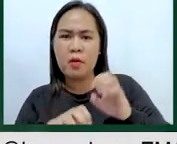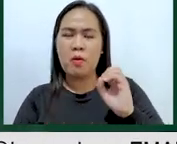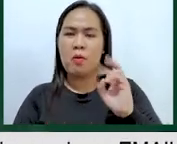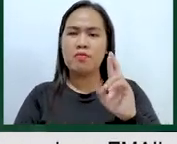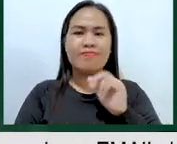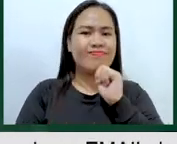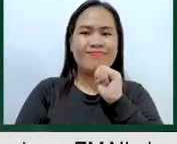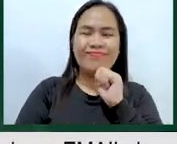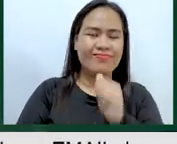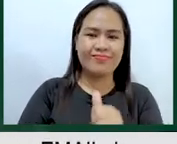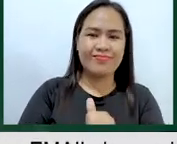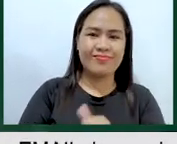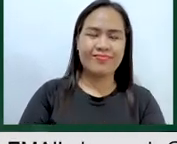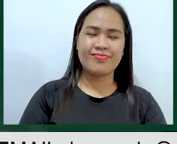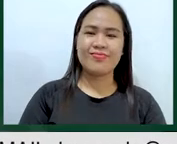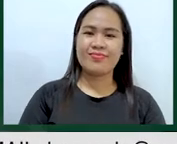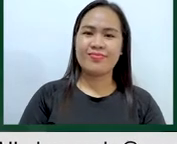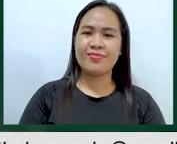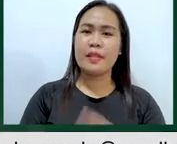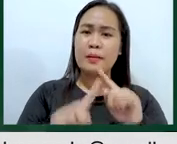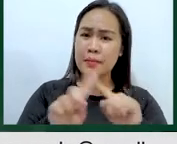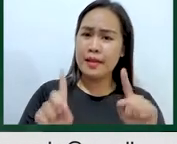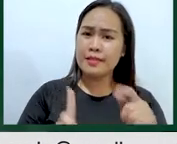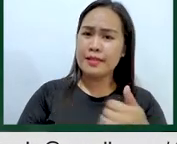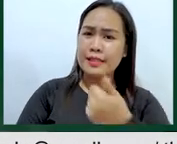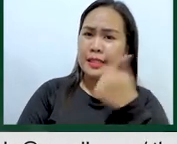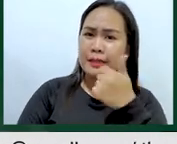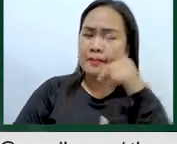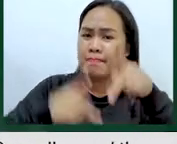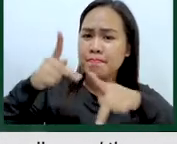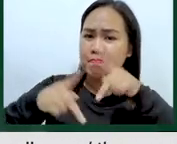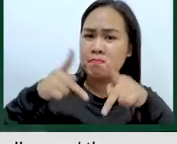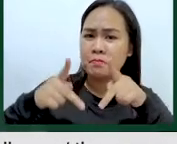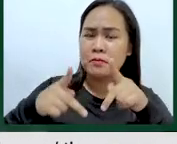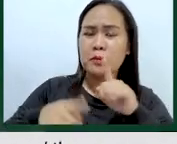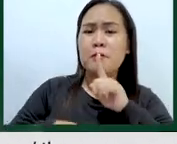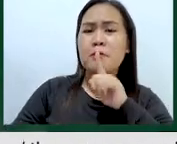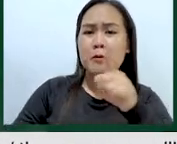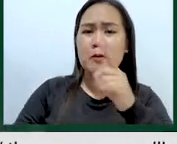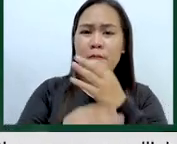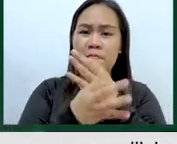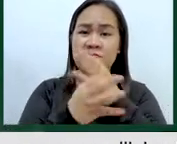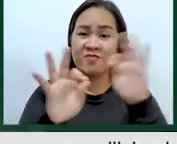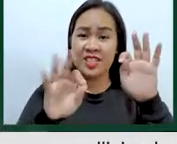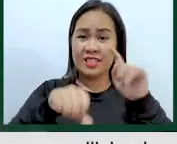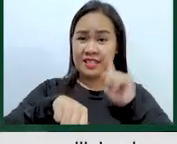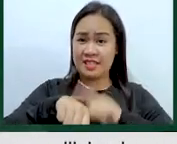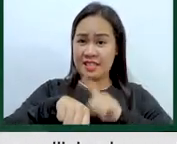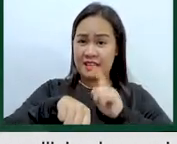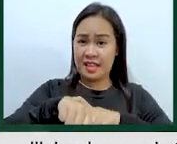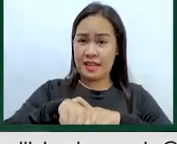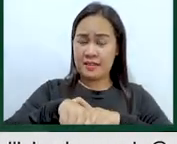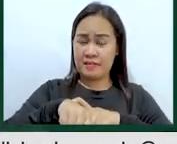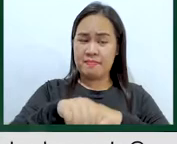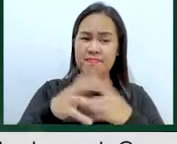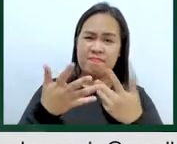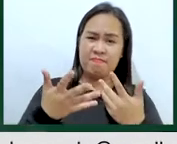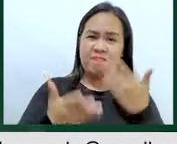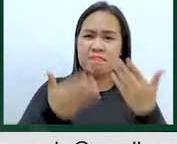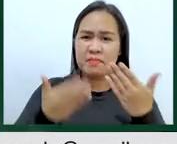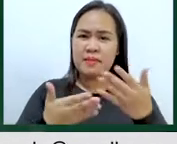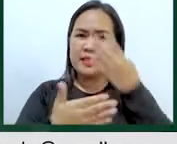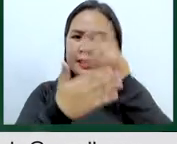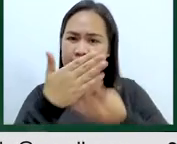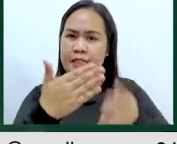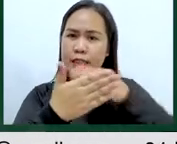lang yung kanilang free time, siguro ischedule nyo na ngayon na mas maaga ay mapasyalan nyo na sila, makapag-alay kayo ng bulaklak,